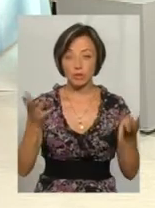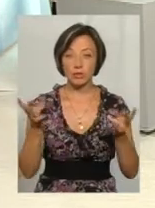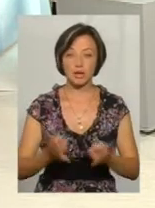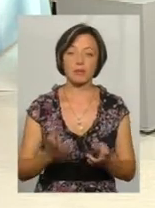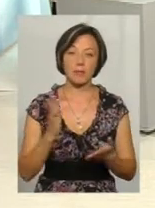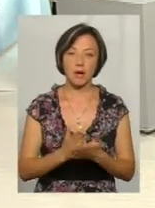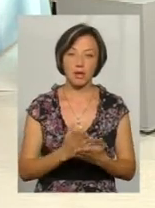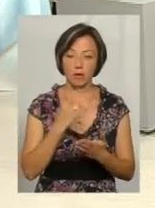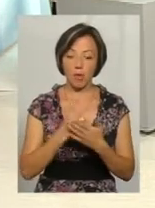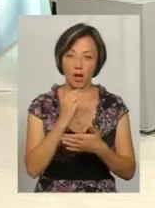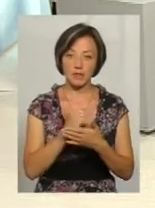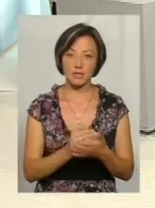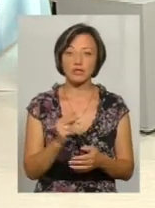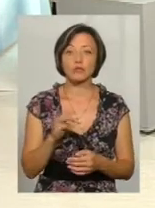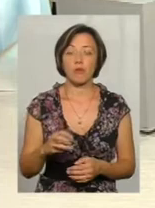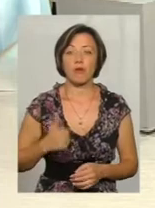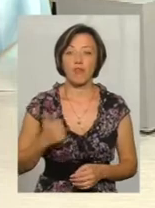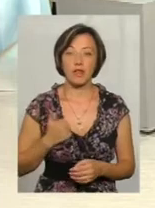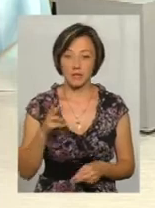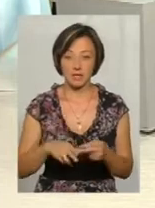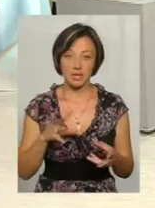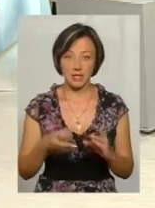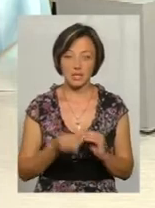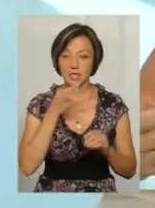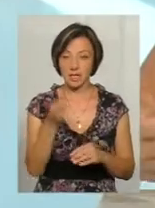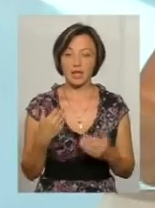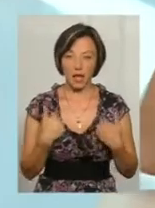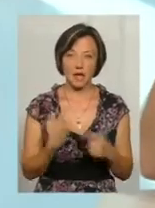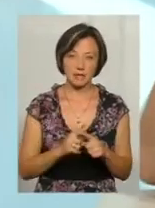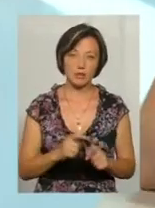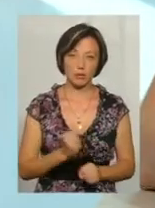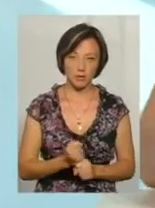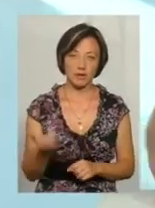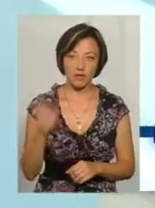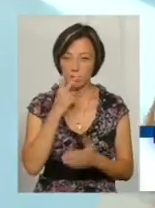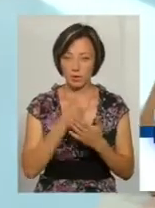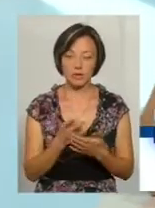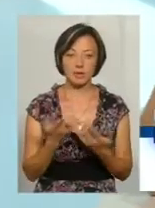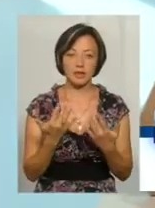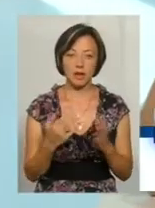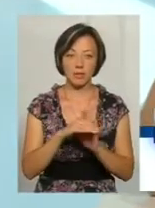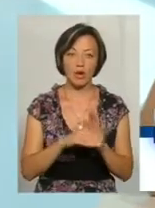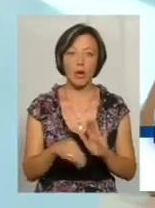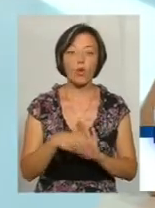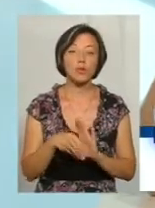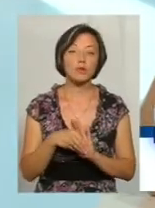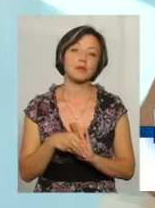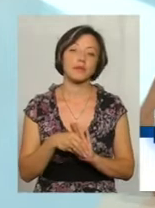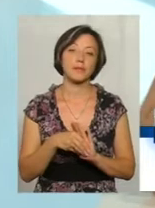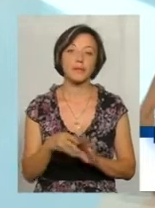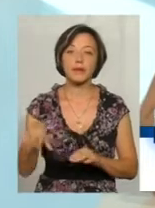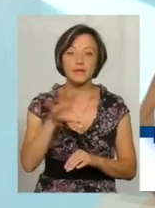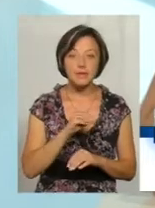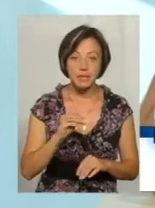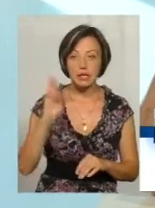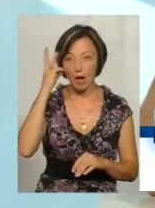дійсно мати показники, треба мати чим похвалитися в кінці кінців, сказати, от я це зробив. Давайте ми подивимося кілька аспектів. Корупція. Всі